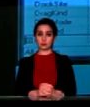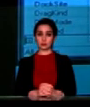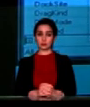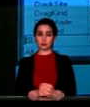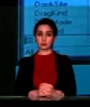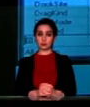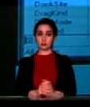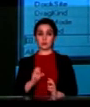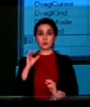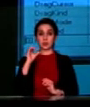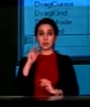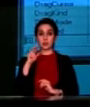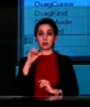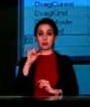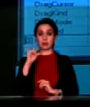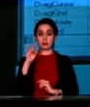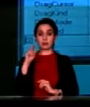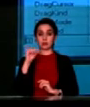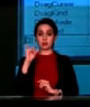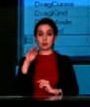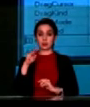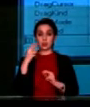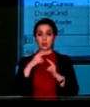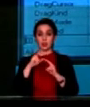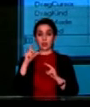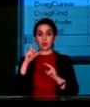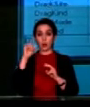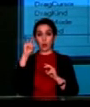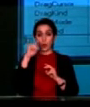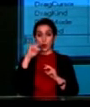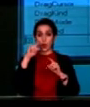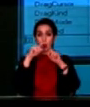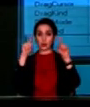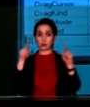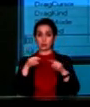Demak, standart oynasi orqali edit obyektini joylashtiramiz.